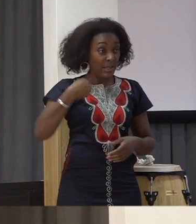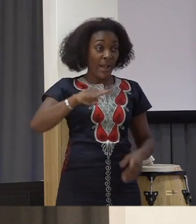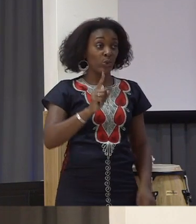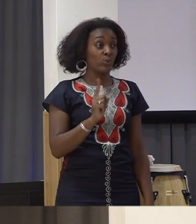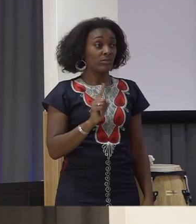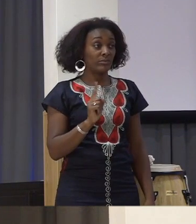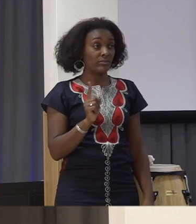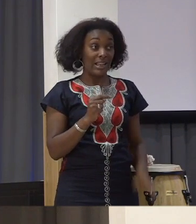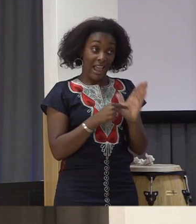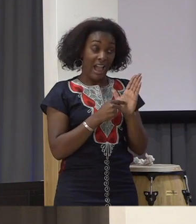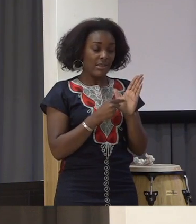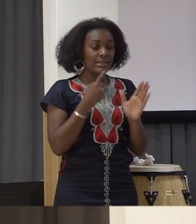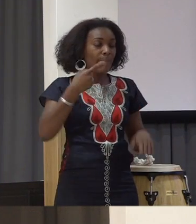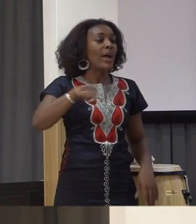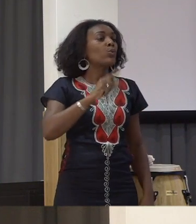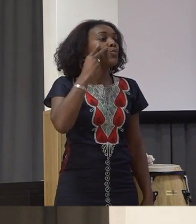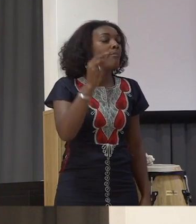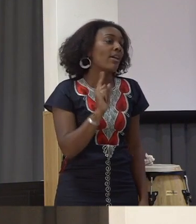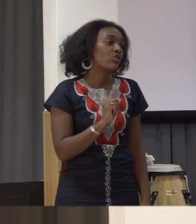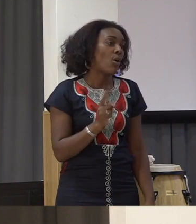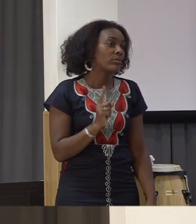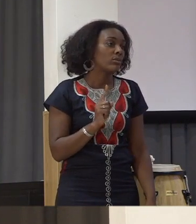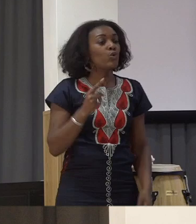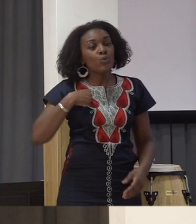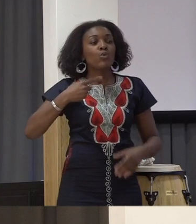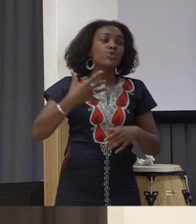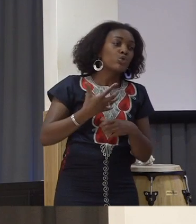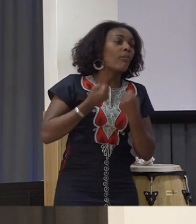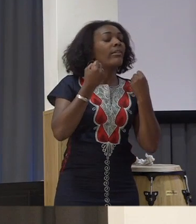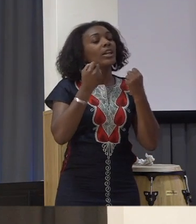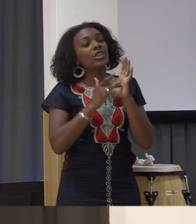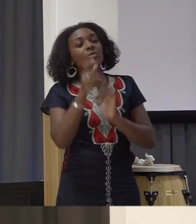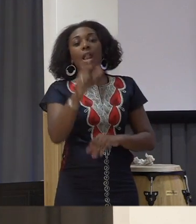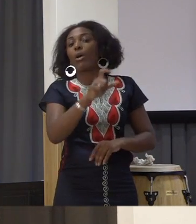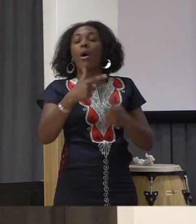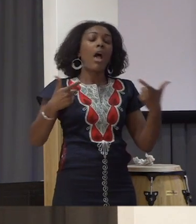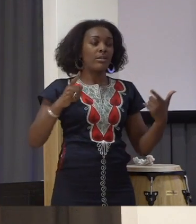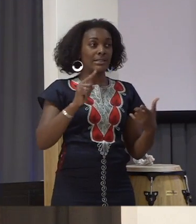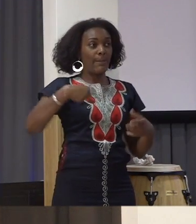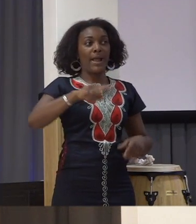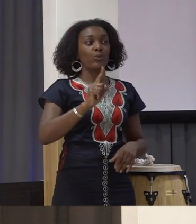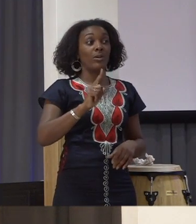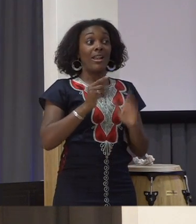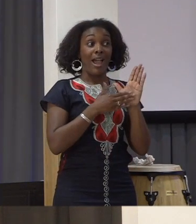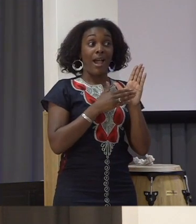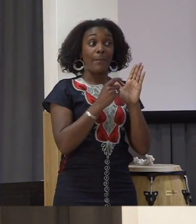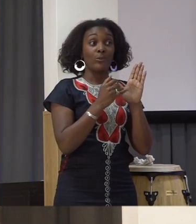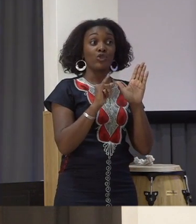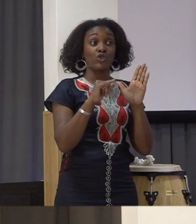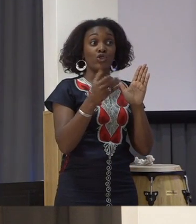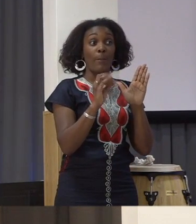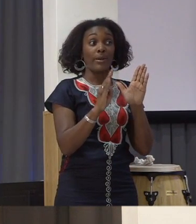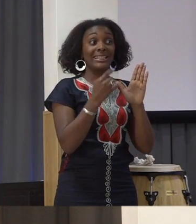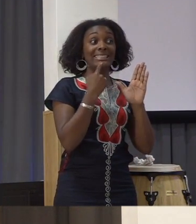ici, ce n'est pas les êtres humains qui ont été rachetés après, bien sûr, mais les fils de Dieu ici, il est question de